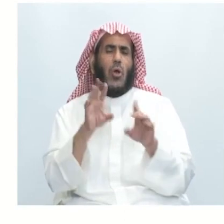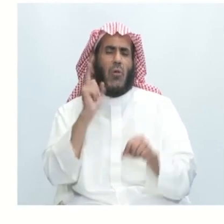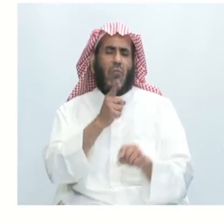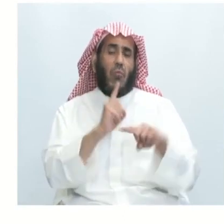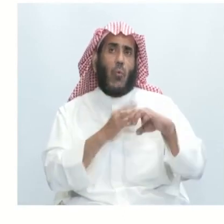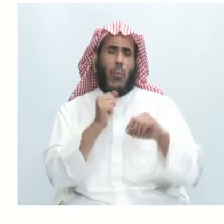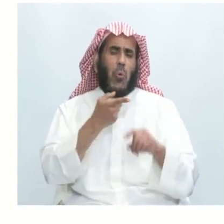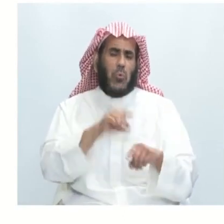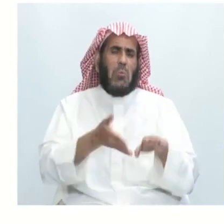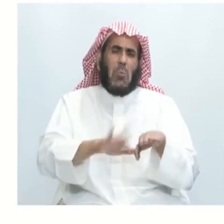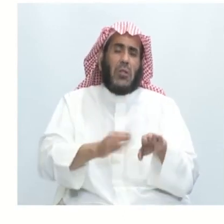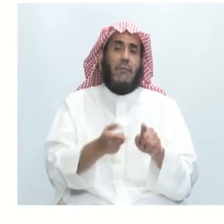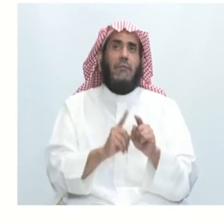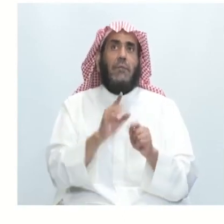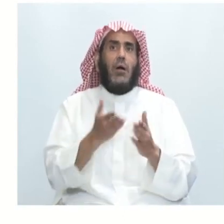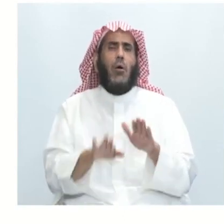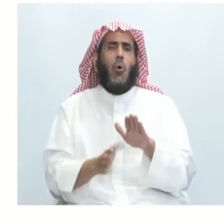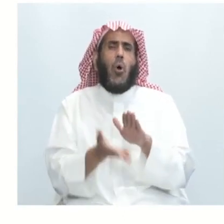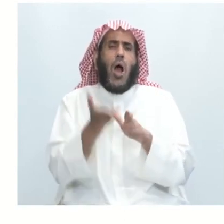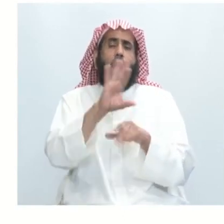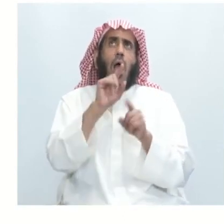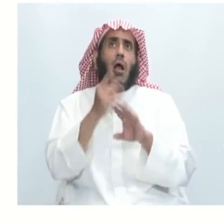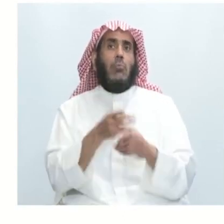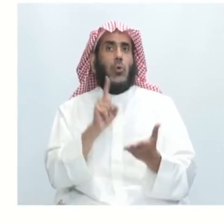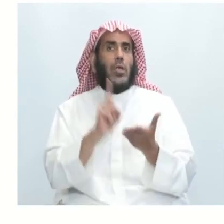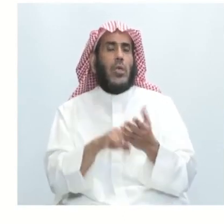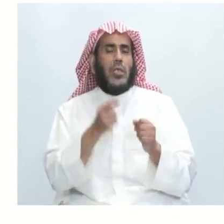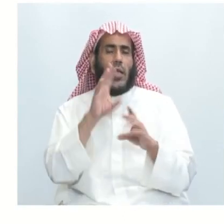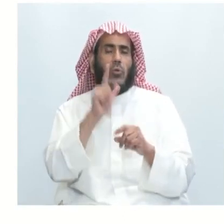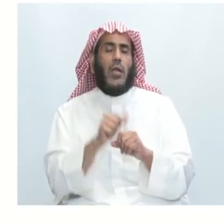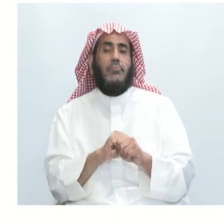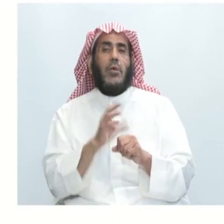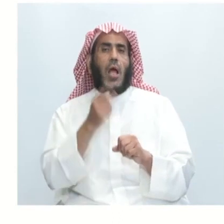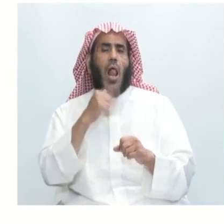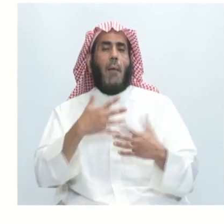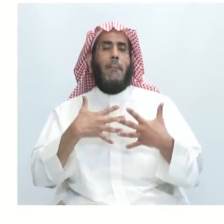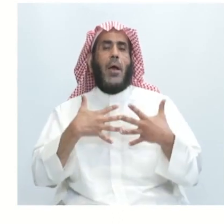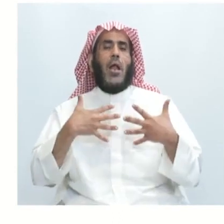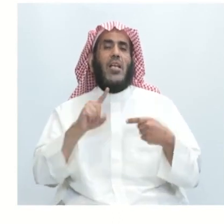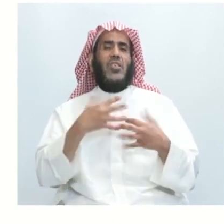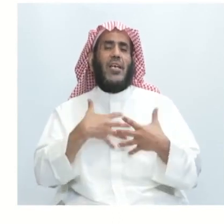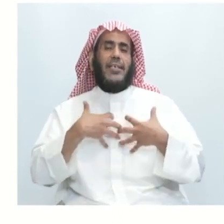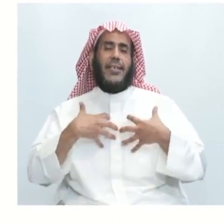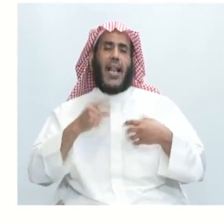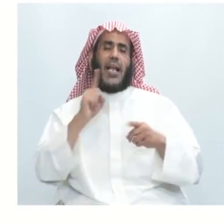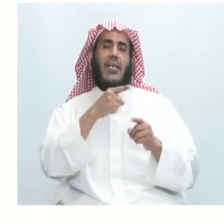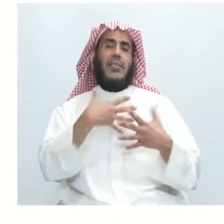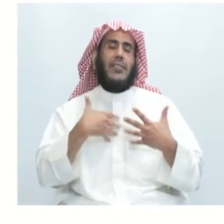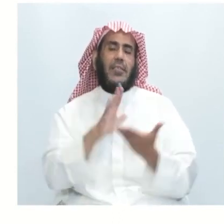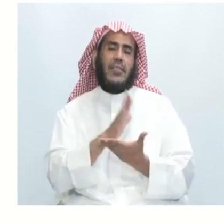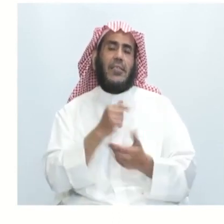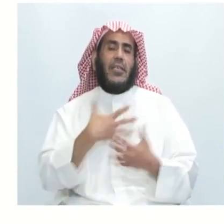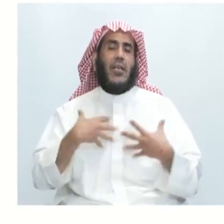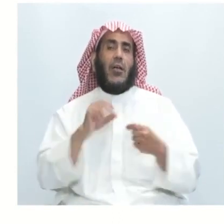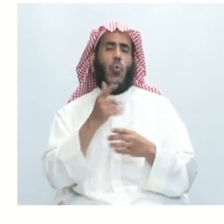وكنتم امواتا فاحياكم والتقرير والتاكيد قوله تعالى الم نشرح لك صدرك والتشويق